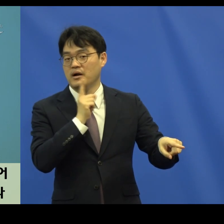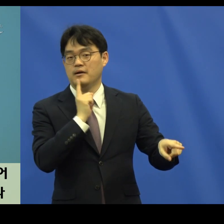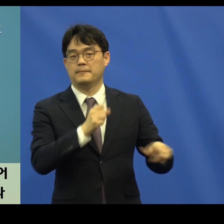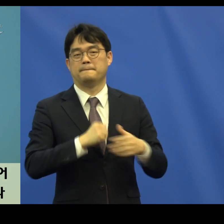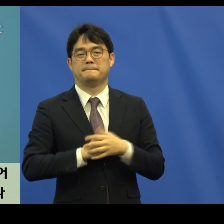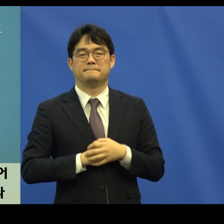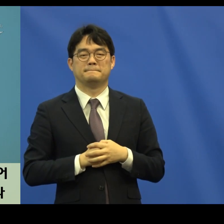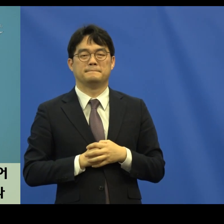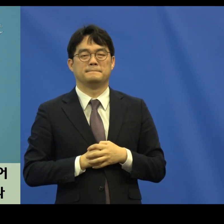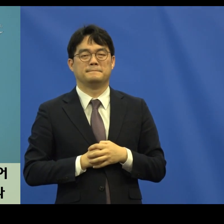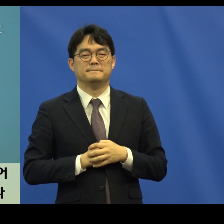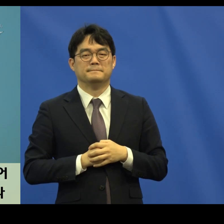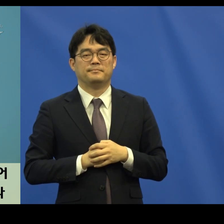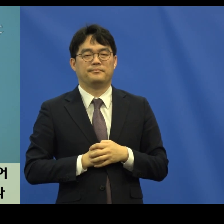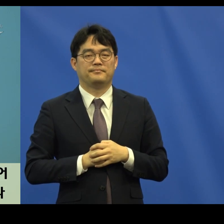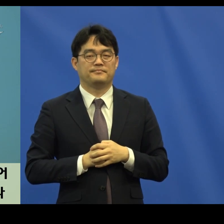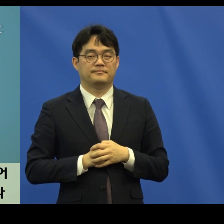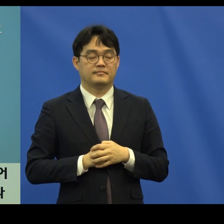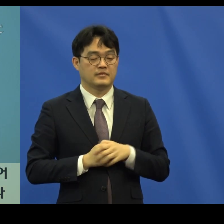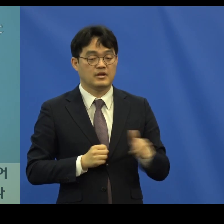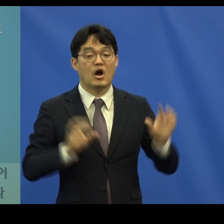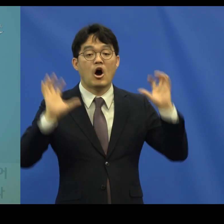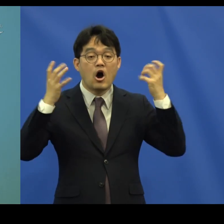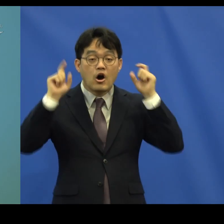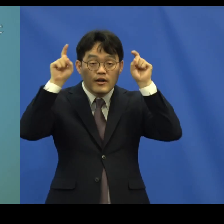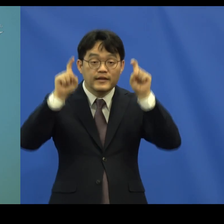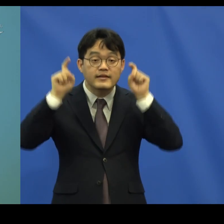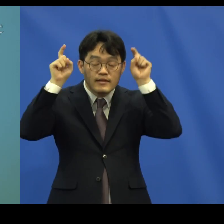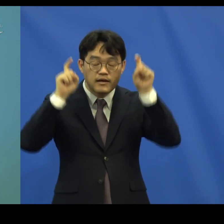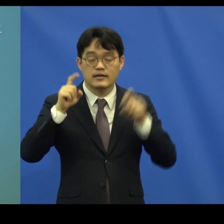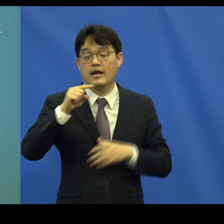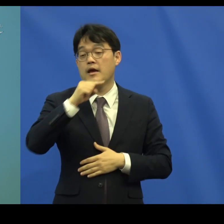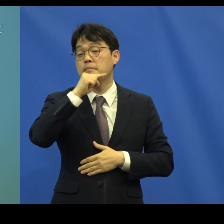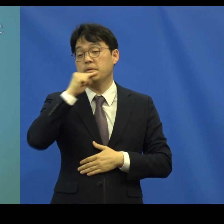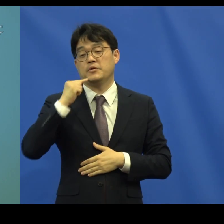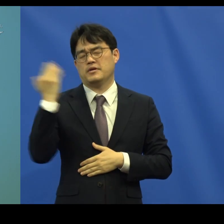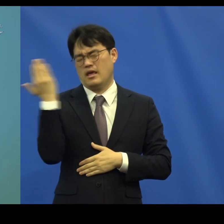자, 그죠? 어린 양의 피로 그 옷을 깨끗이